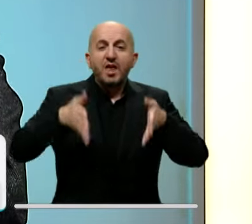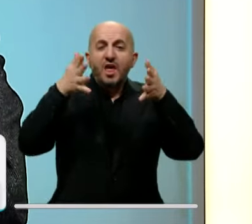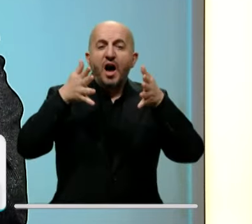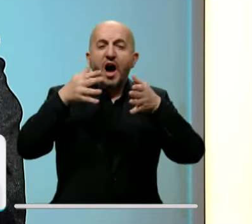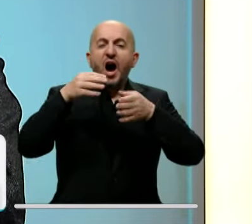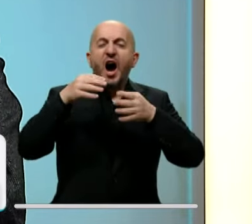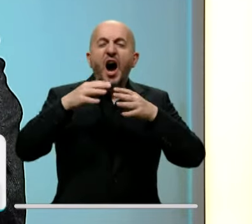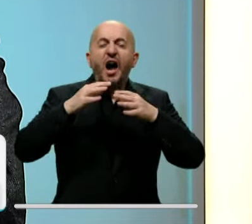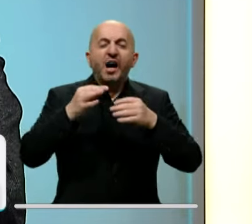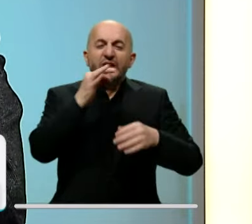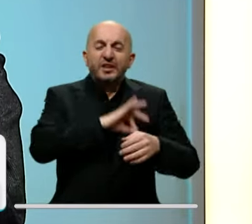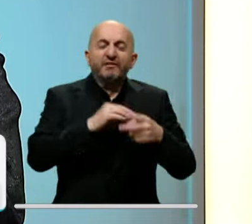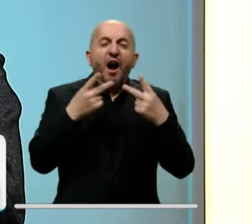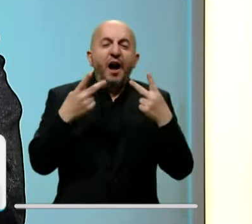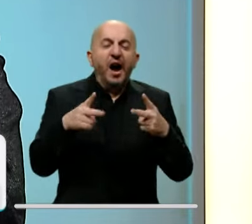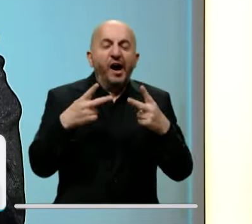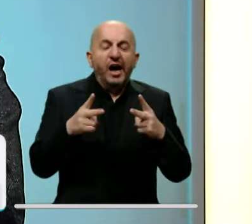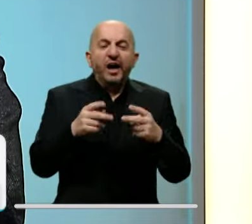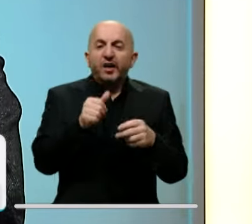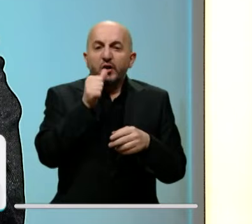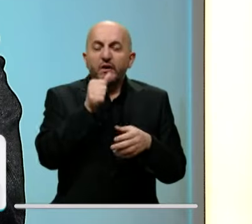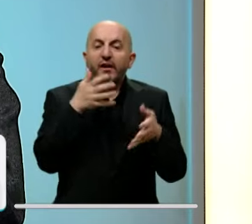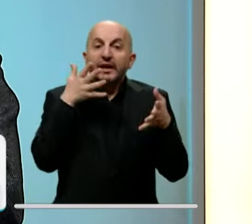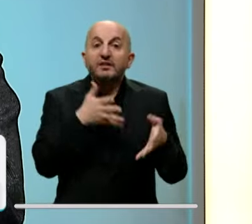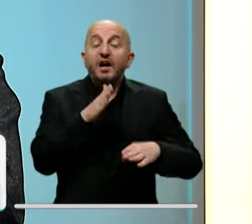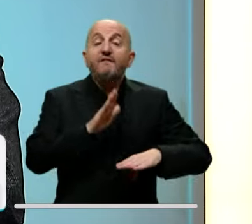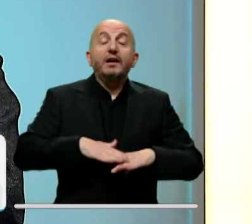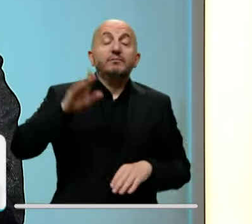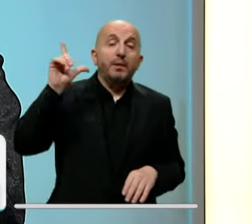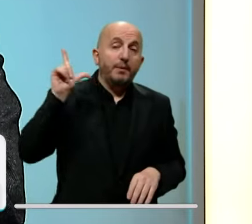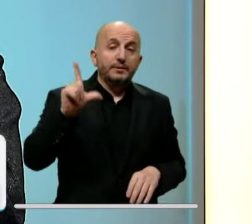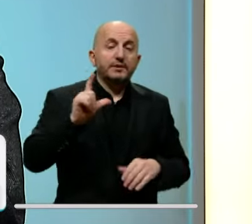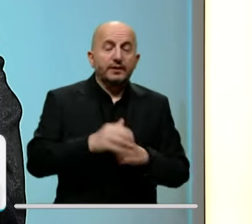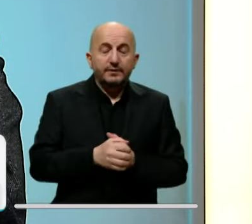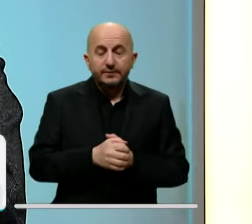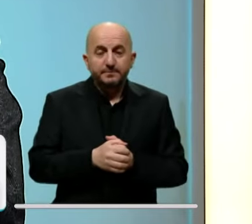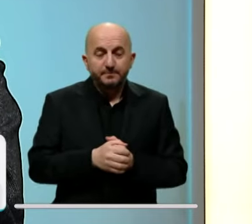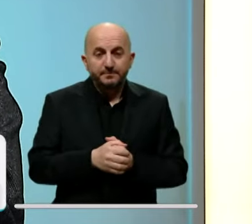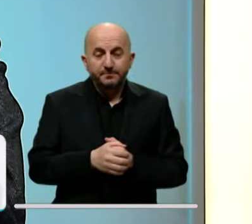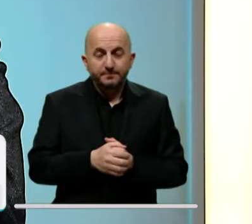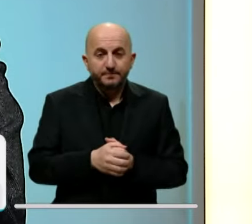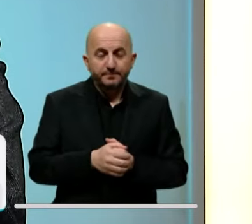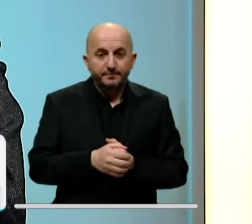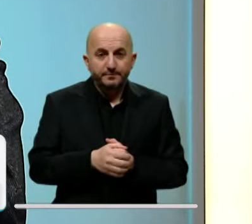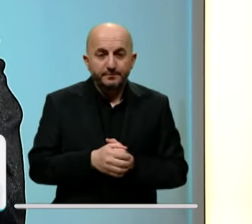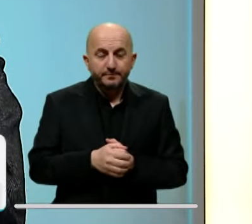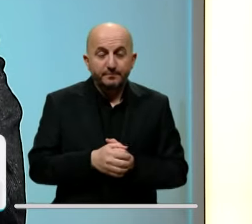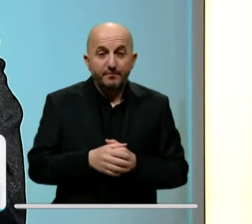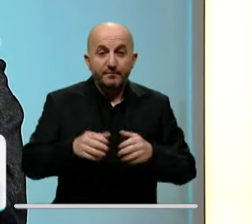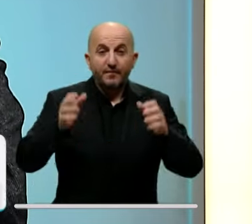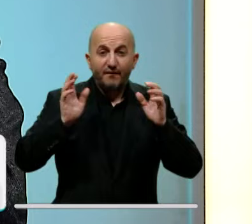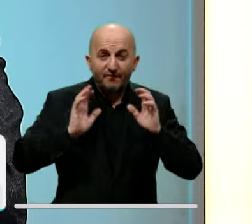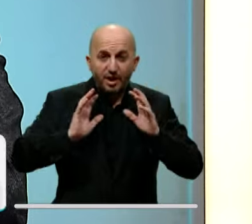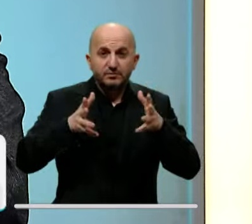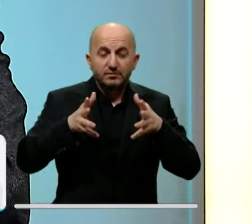istifade edebilmektedir E tabii ki suyu israf etmememiz gerekir Eee yani eee fazla